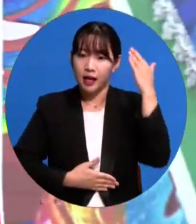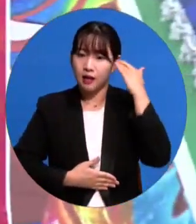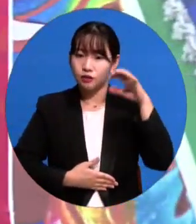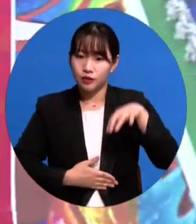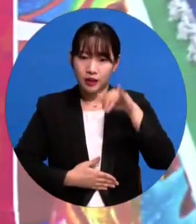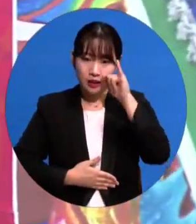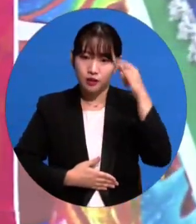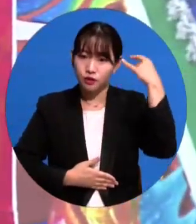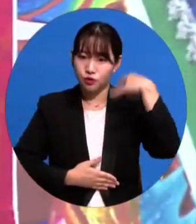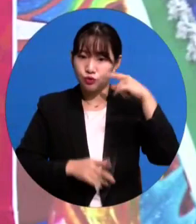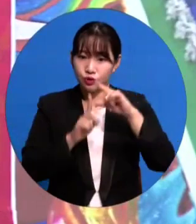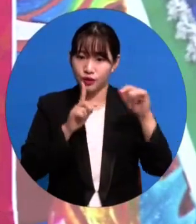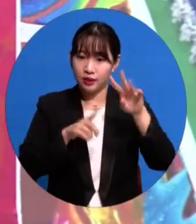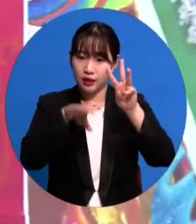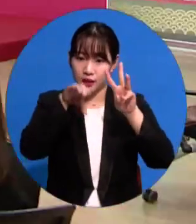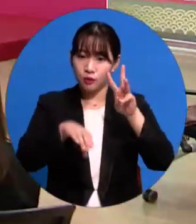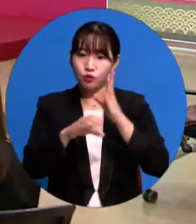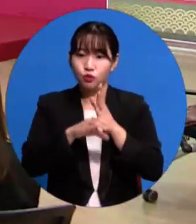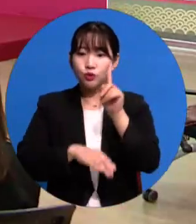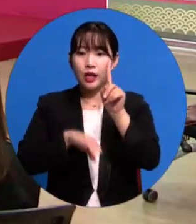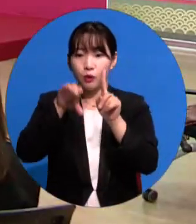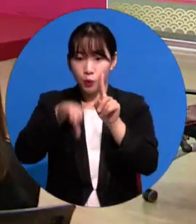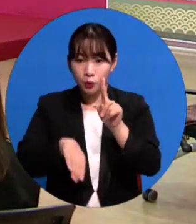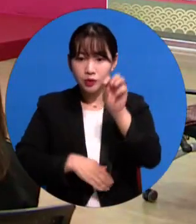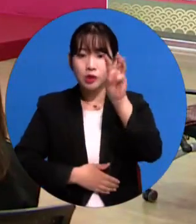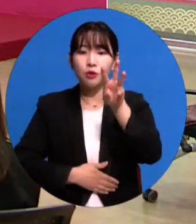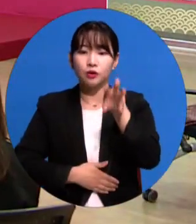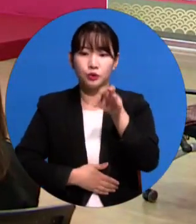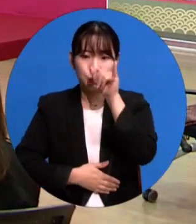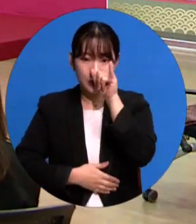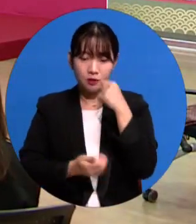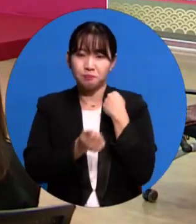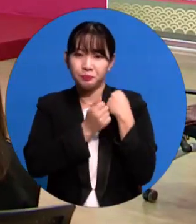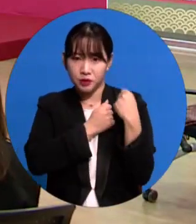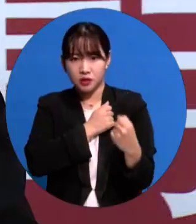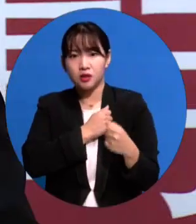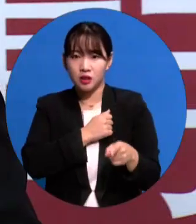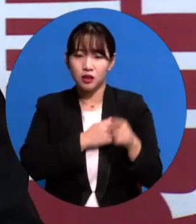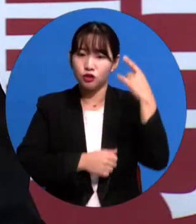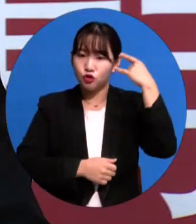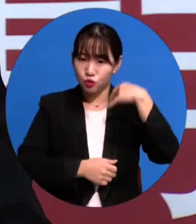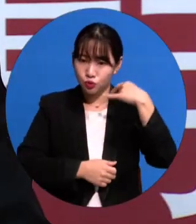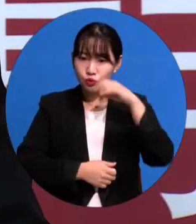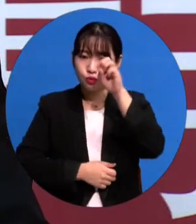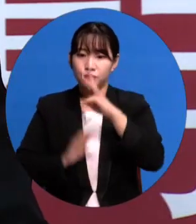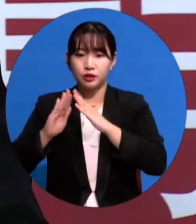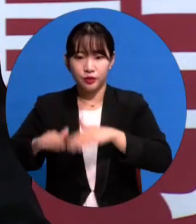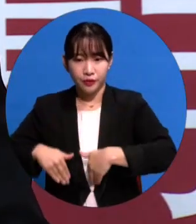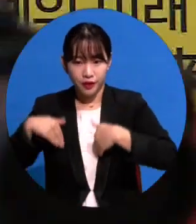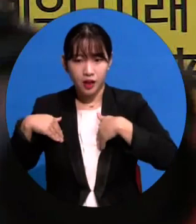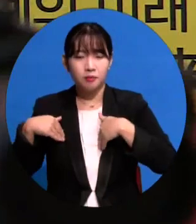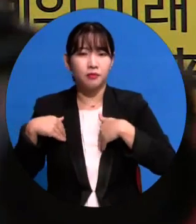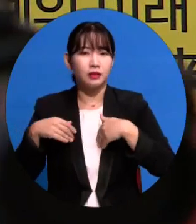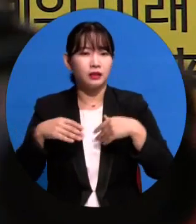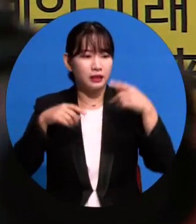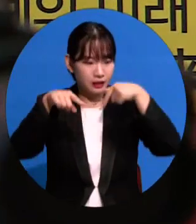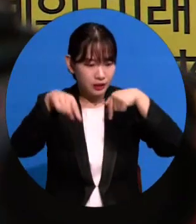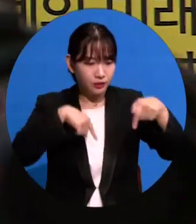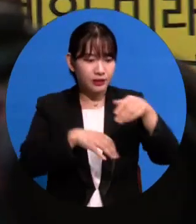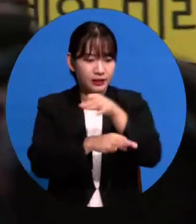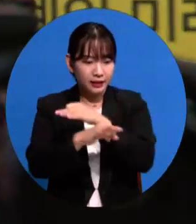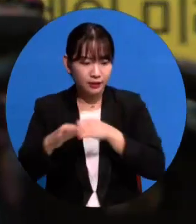있는 중국 총영사관 세 곳 가운데 하나가 광주에 위치하고 있는데 중국과 광주 전남은 정치, 경제,